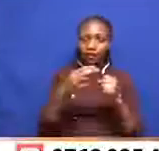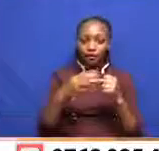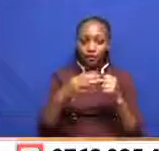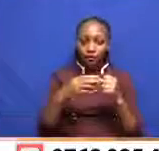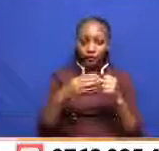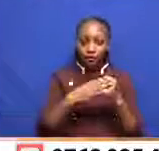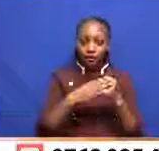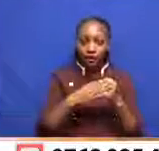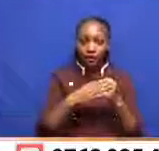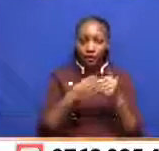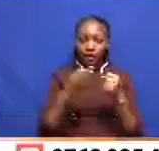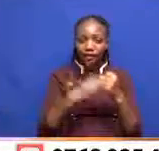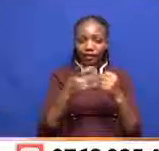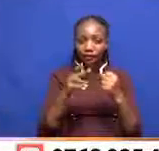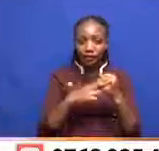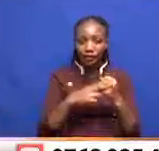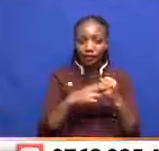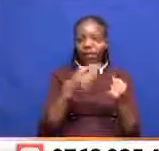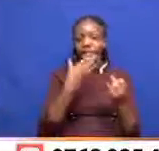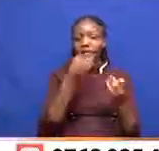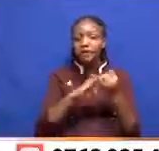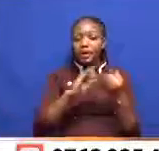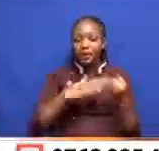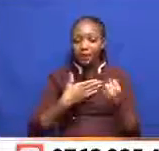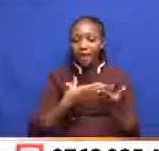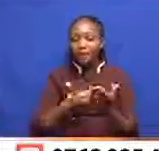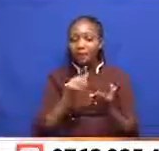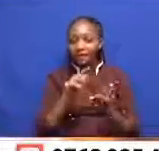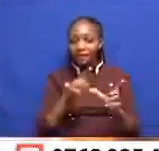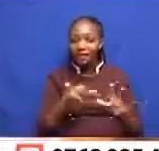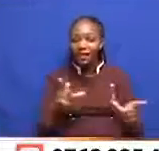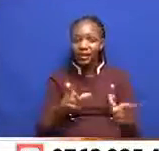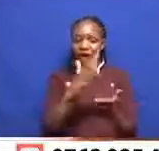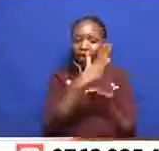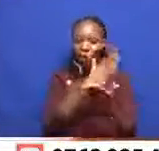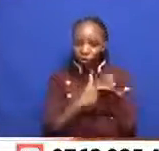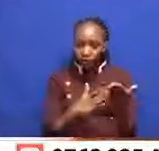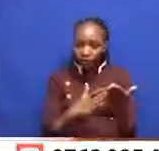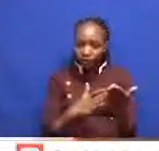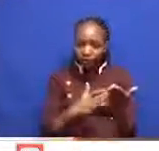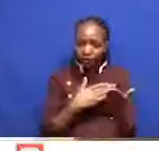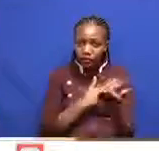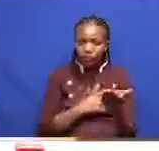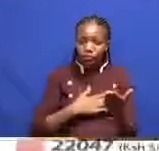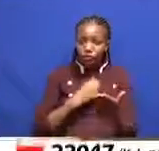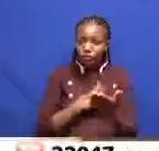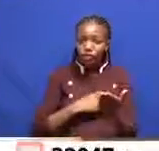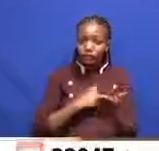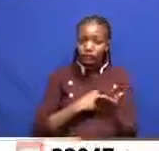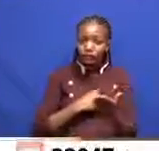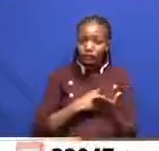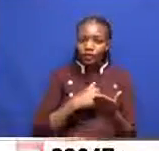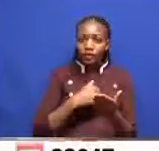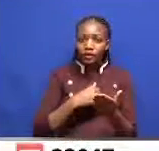bwana yangu akaninunulia hapa shamba hii kota neka. Bwana yangu alikuwa anaitwa Paul Maloa.